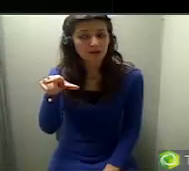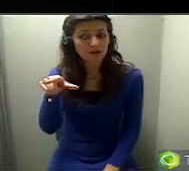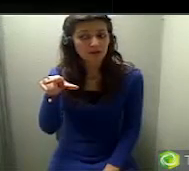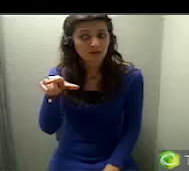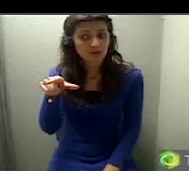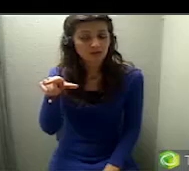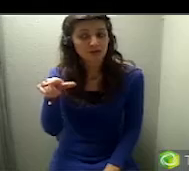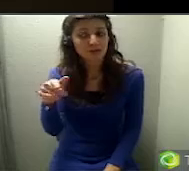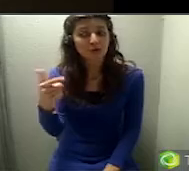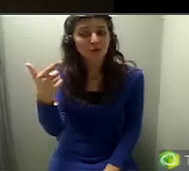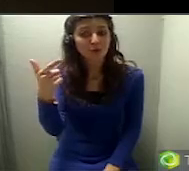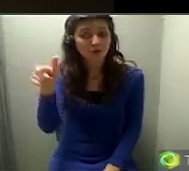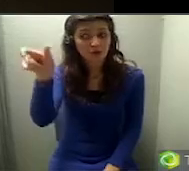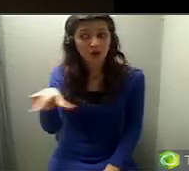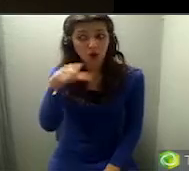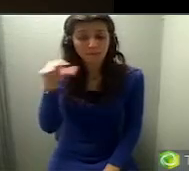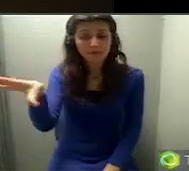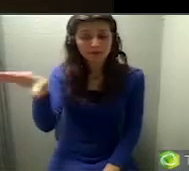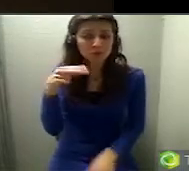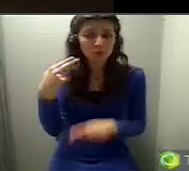ce soir Édouard Brel.